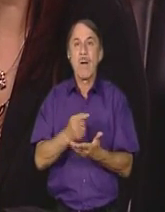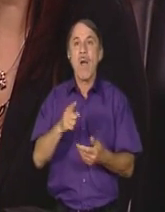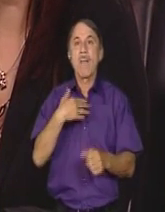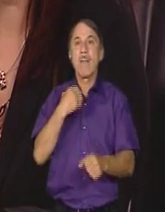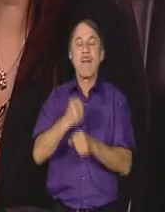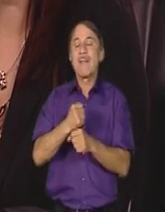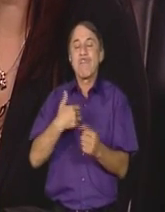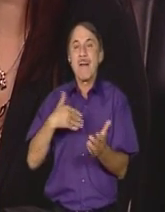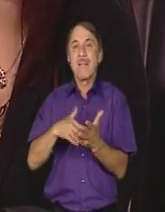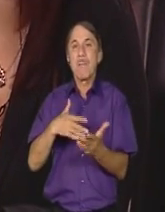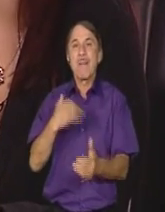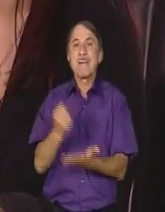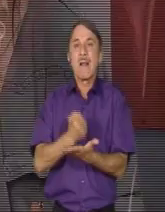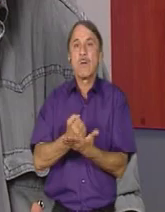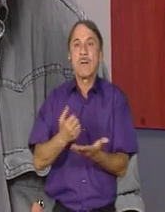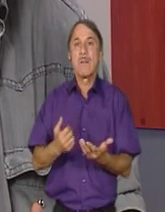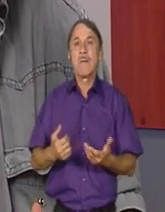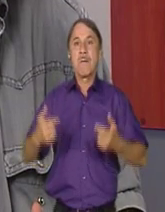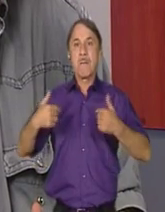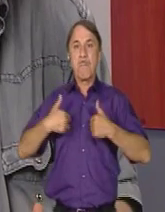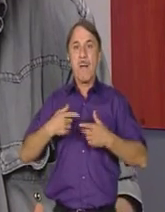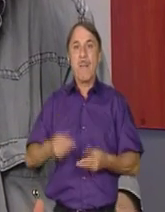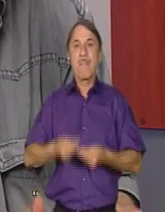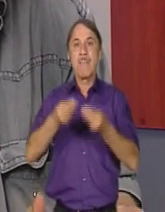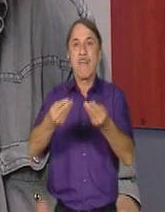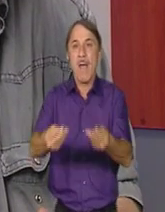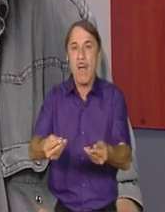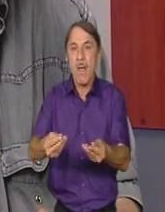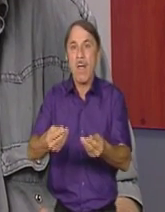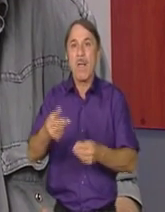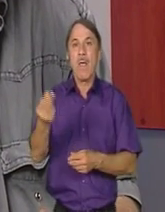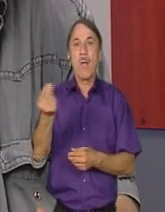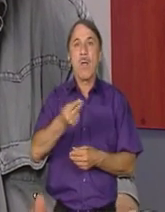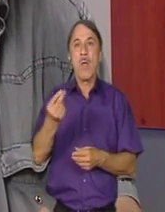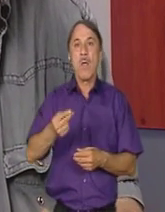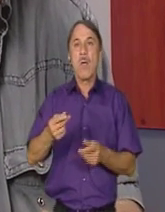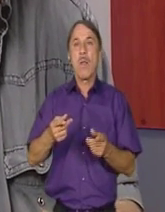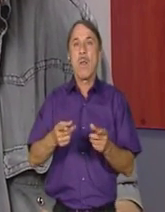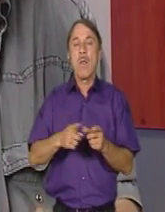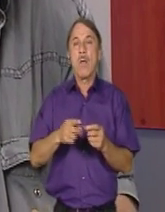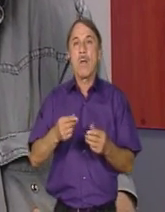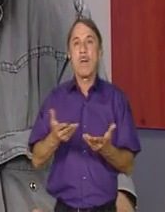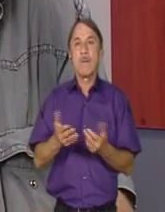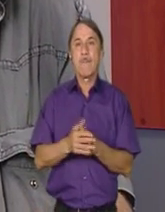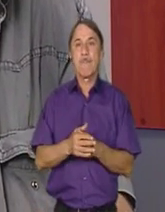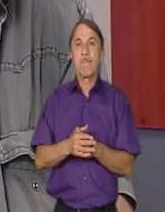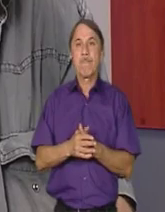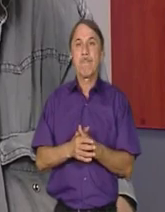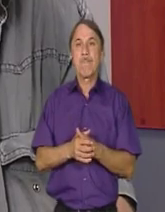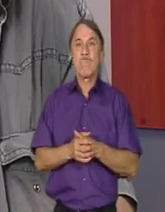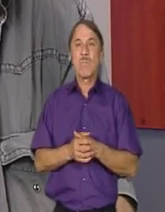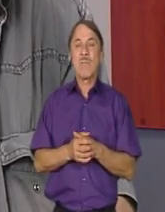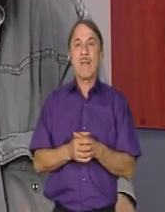zaraditi i ne treba da zarađujemo. Dakle, mi dajemo umetnost za u